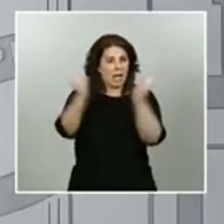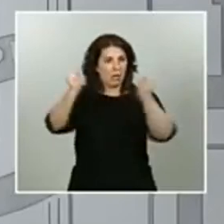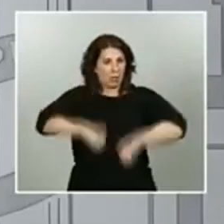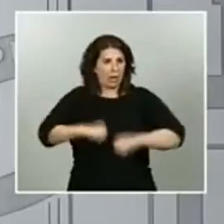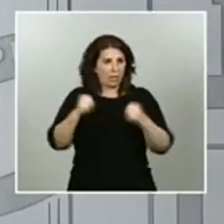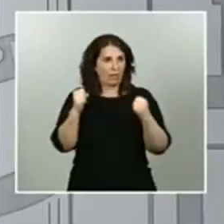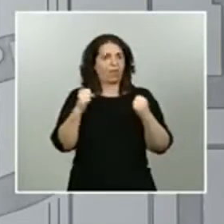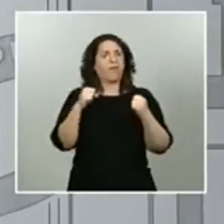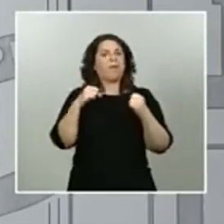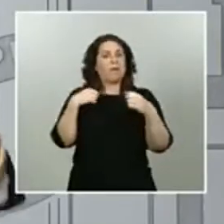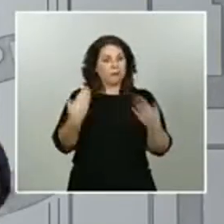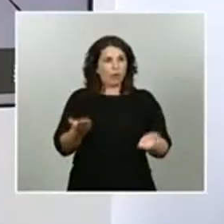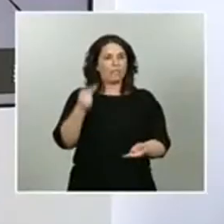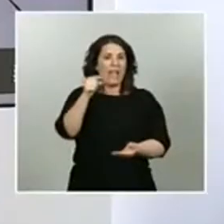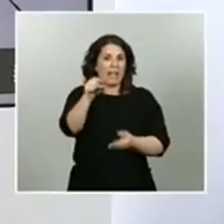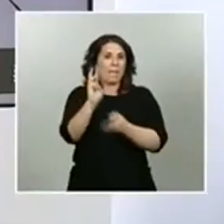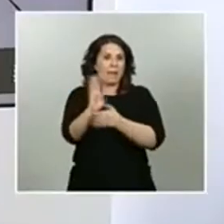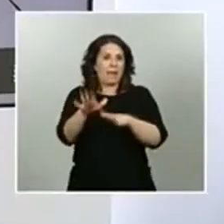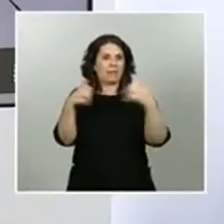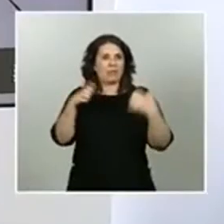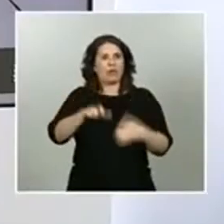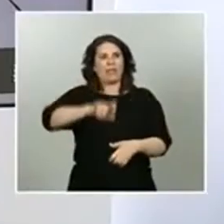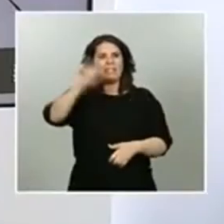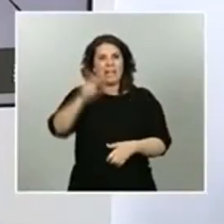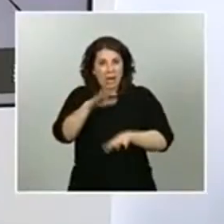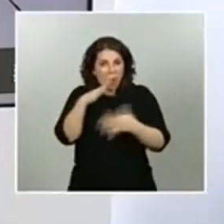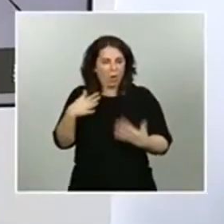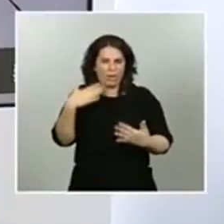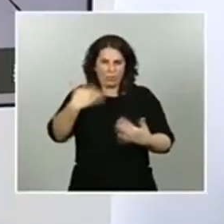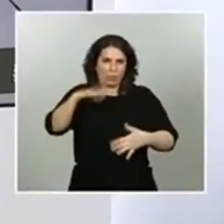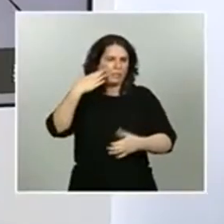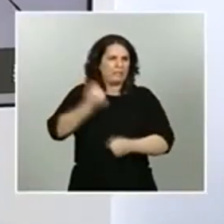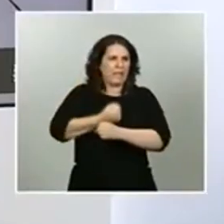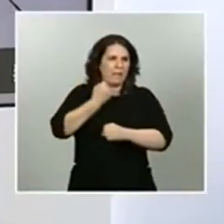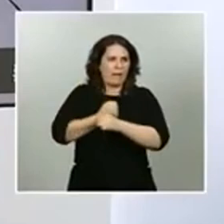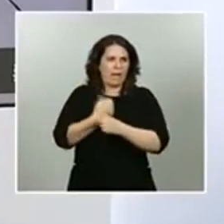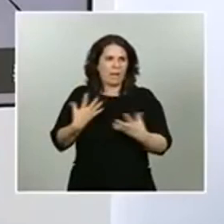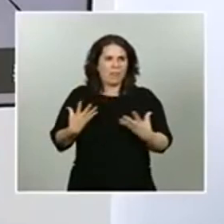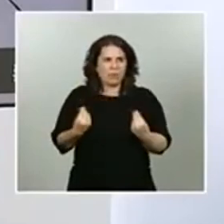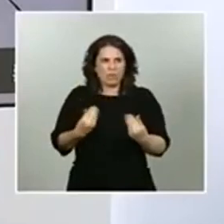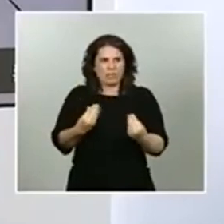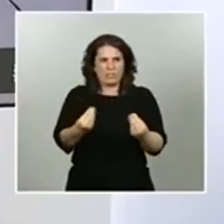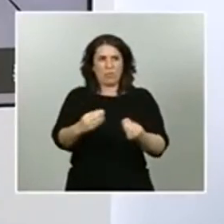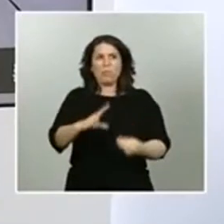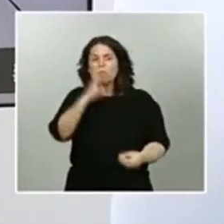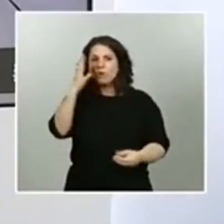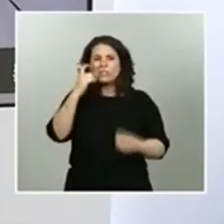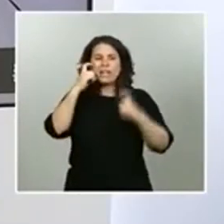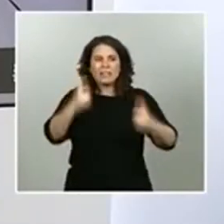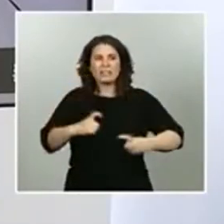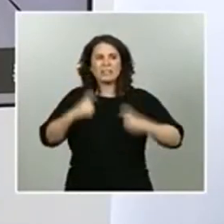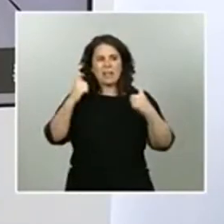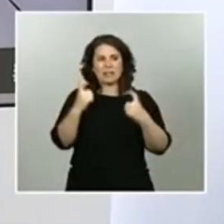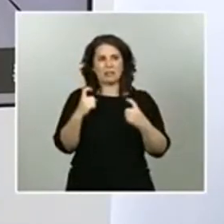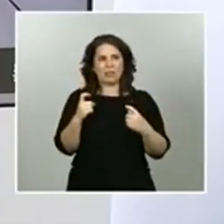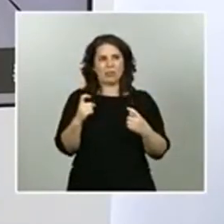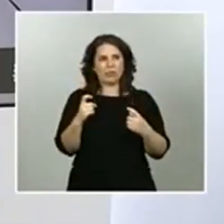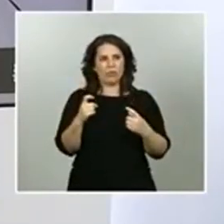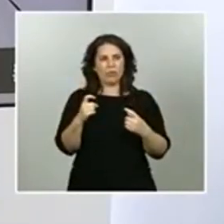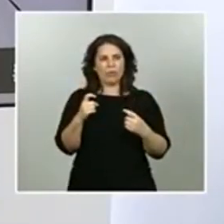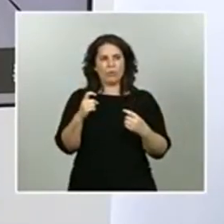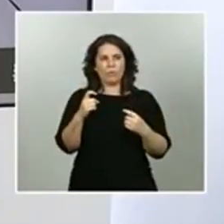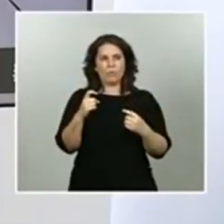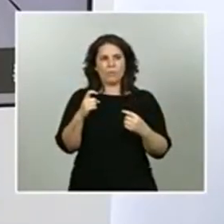tantissimo in questo periodo, ci vorrà convertire tanti provvedimenti, decreti legge che si susseguono ovviamente data la pandemia